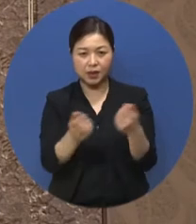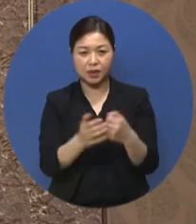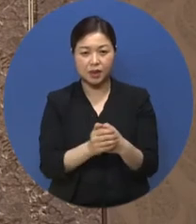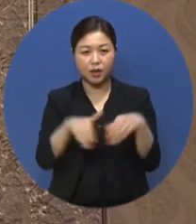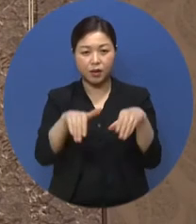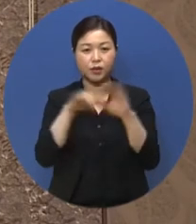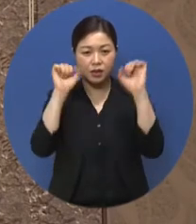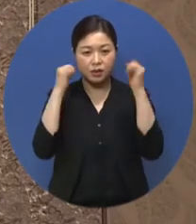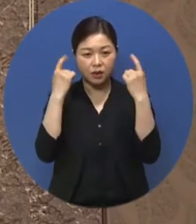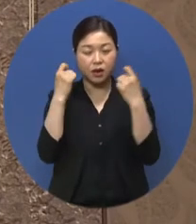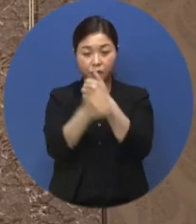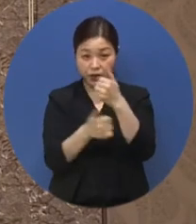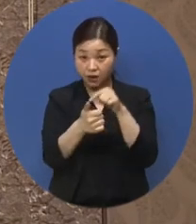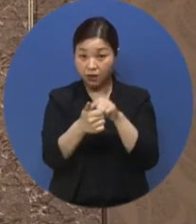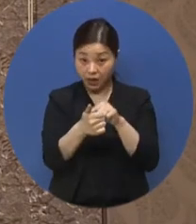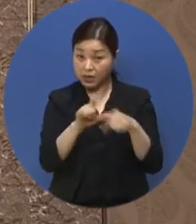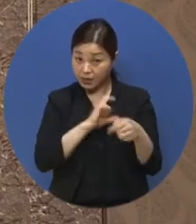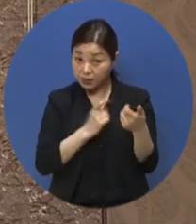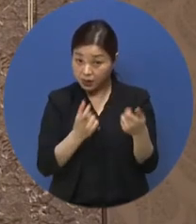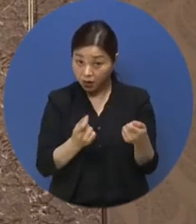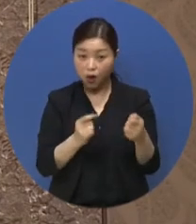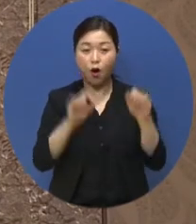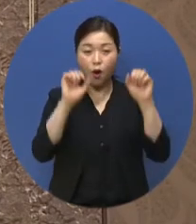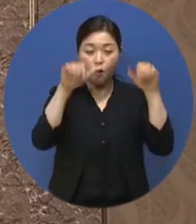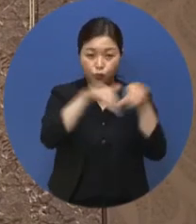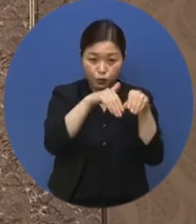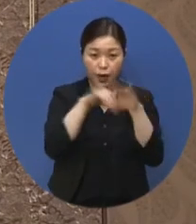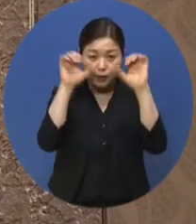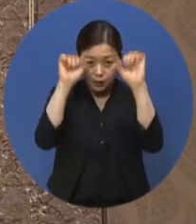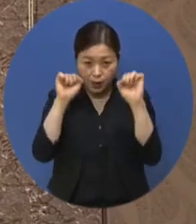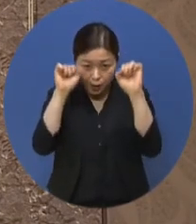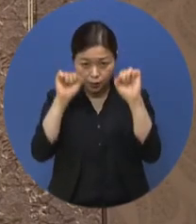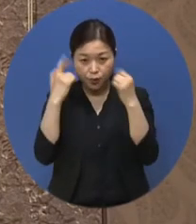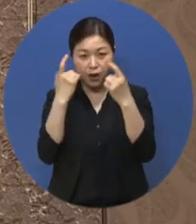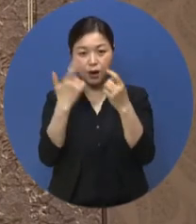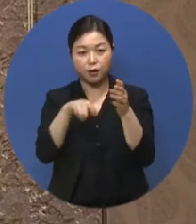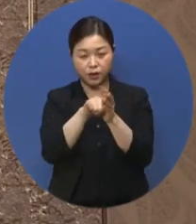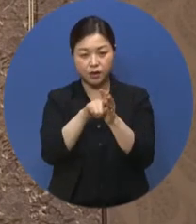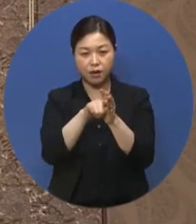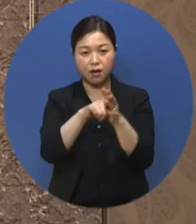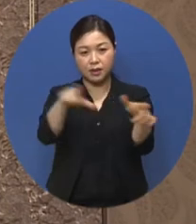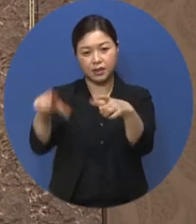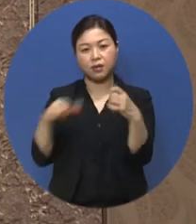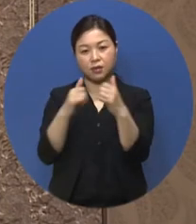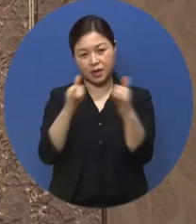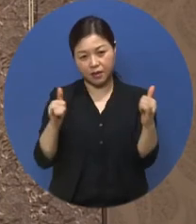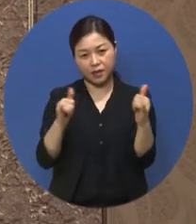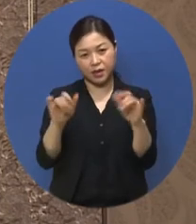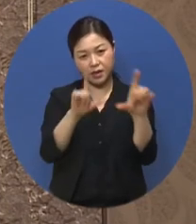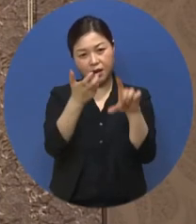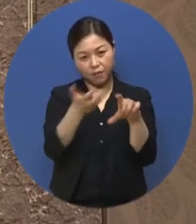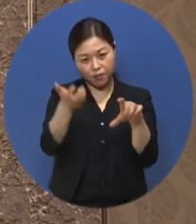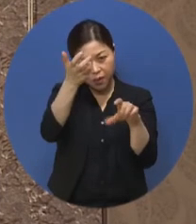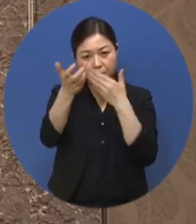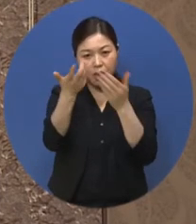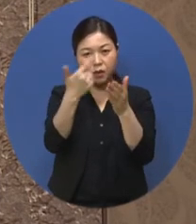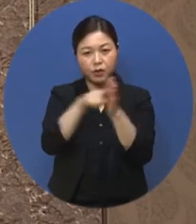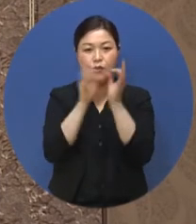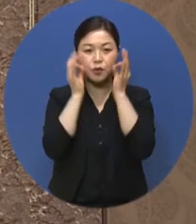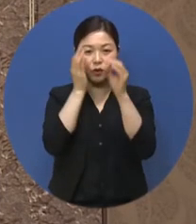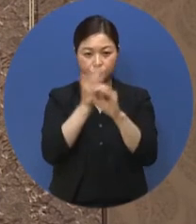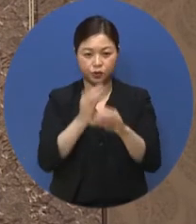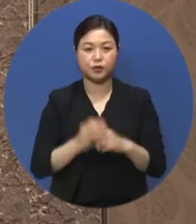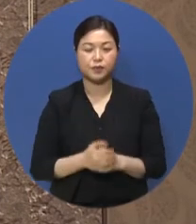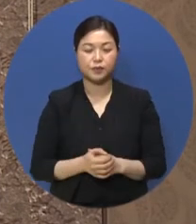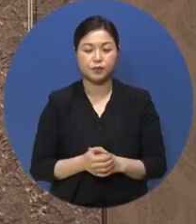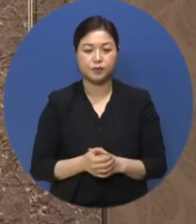문화체육관광위원회지 않습니까? 네. 그래서 문화체육을 위해서 주민들의 삶의 질의 향상을 위해서 많은 노력을 하고 있는 거죠. 예. 그런